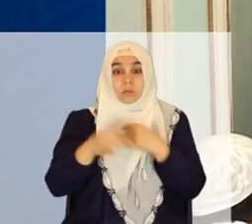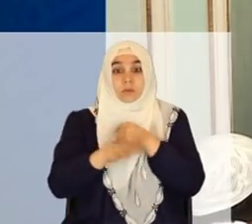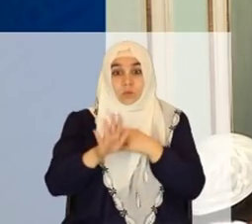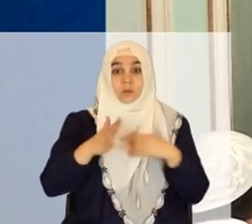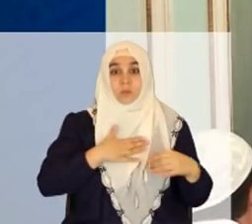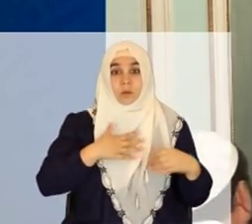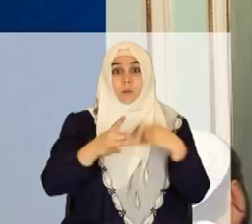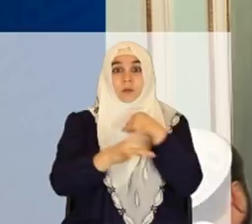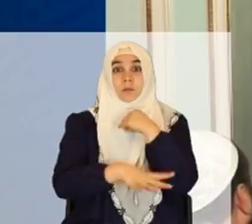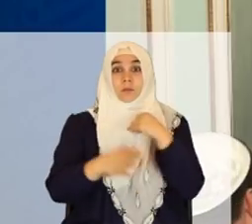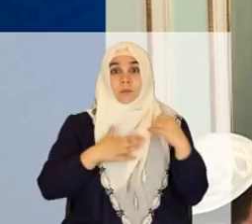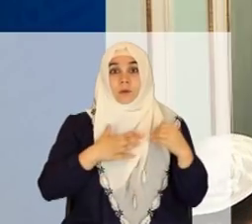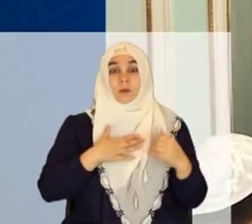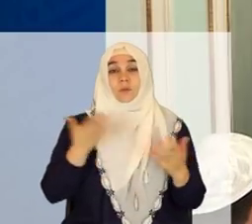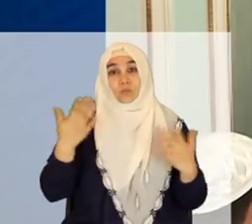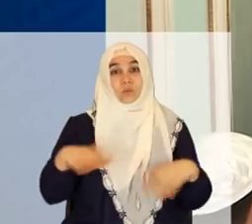yo'q yerda dedi.